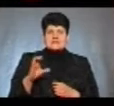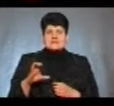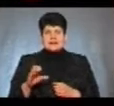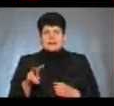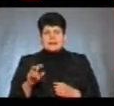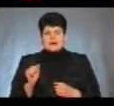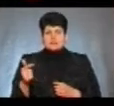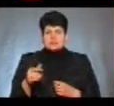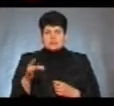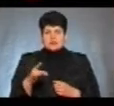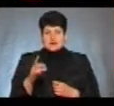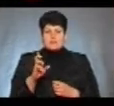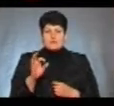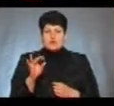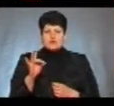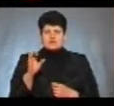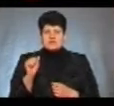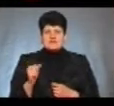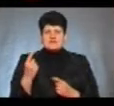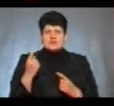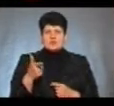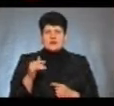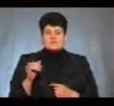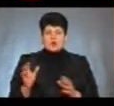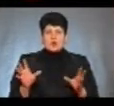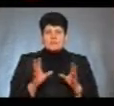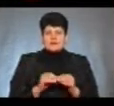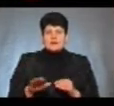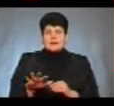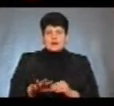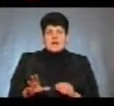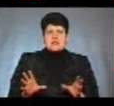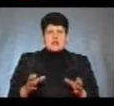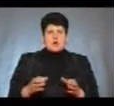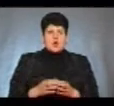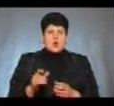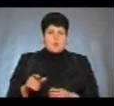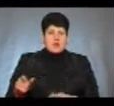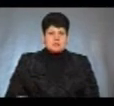Гусятинського району і в амбулаторії Борсуківської та Великогаївської об'єднаних територіальних громад.